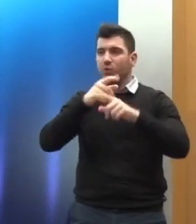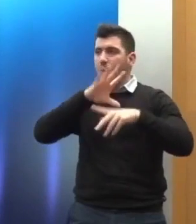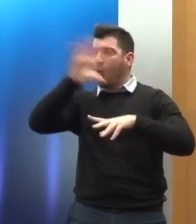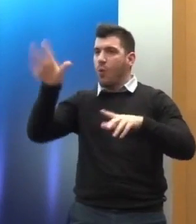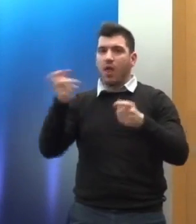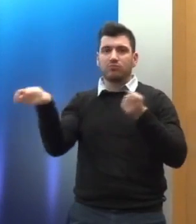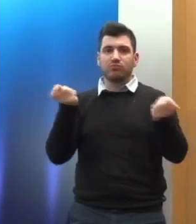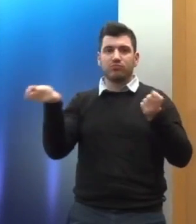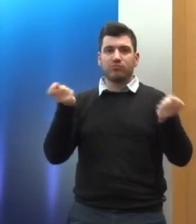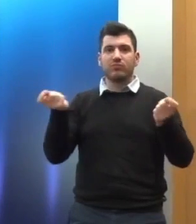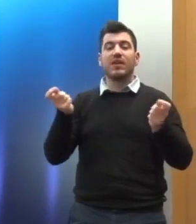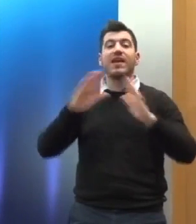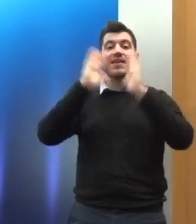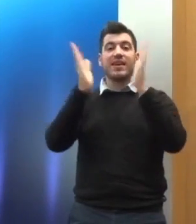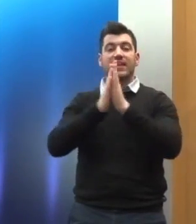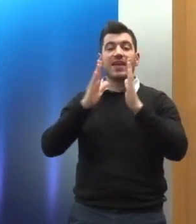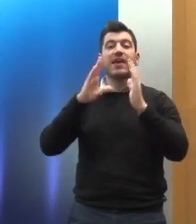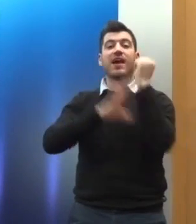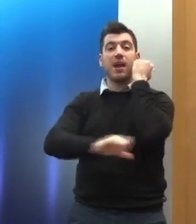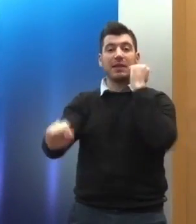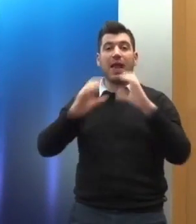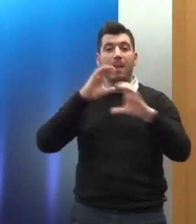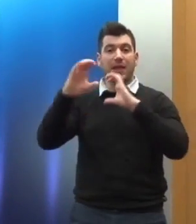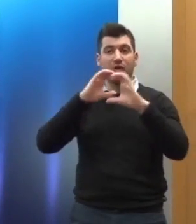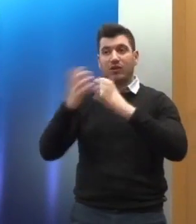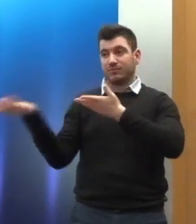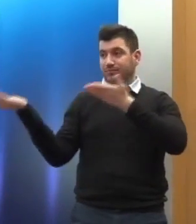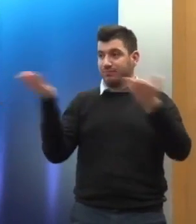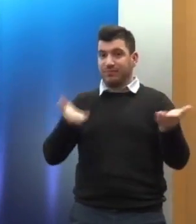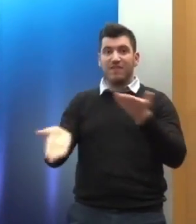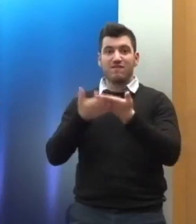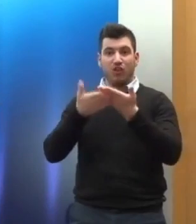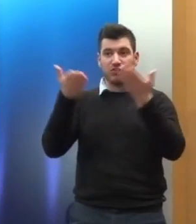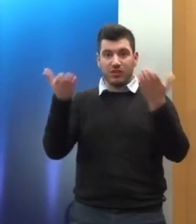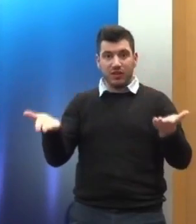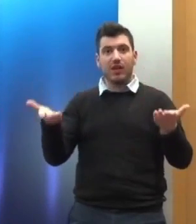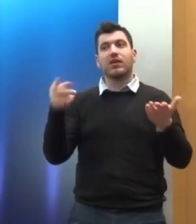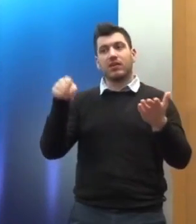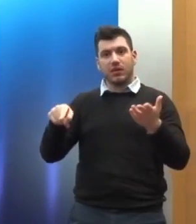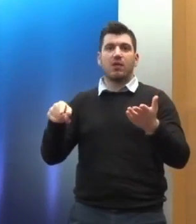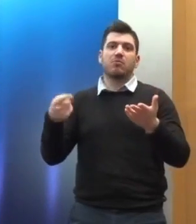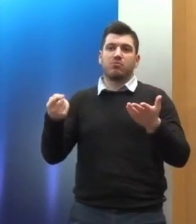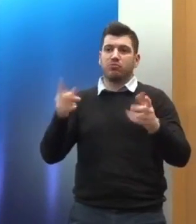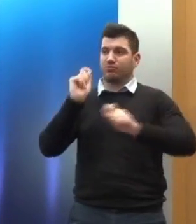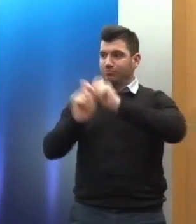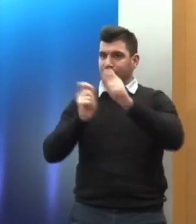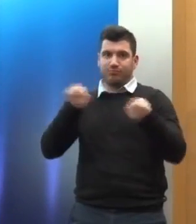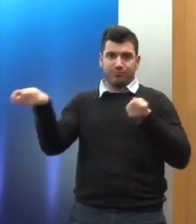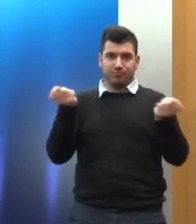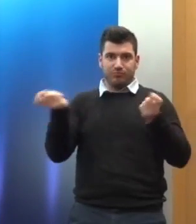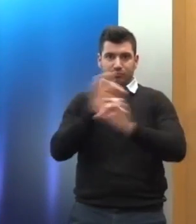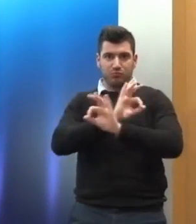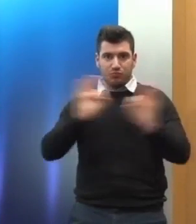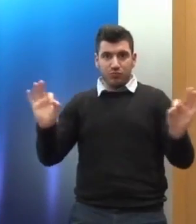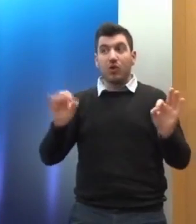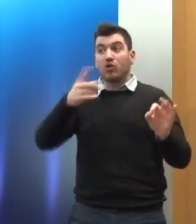Την Γενική Γραμματεία Επικοινωνίας για τη φιλοξενία της και την σύμπραξή της. Και φυσικά όλους τους